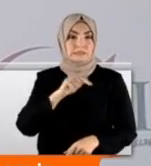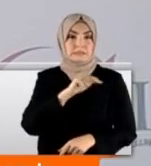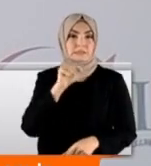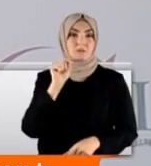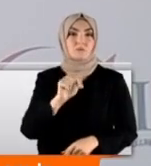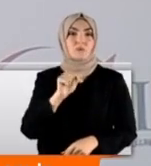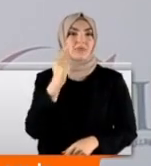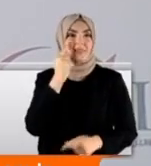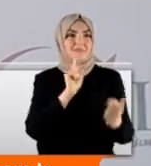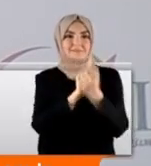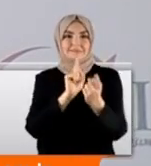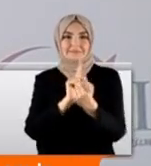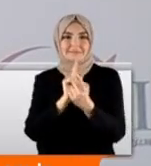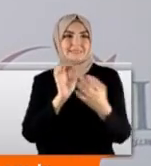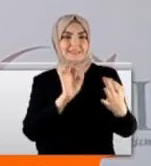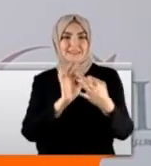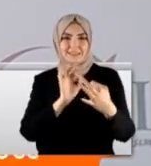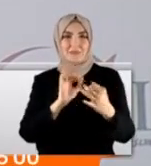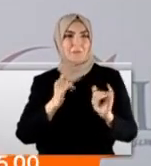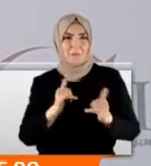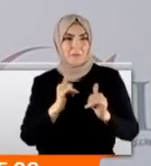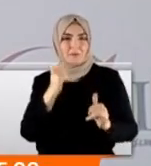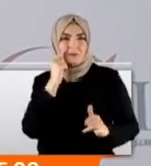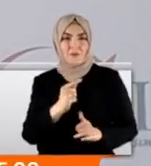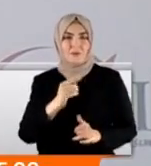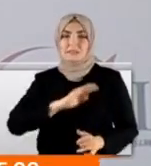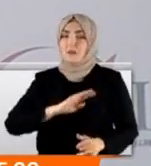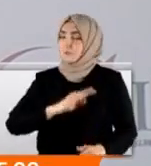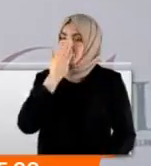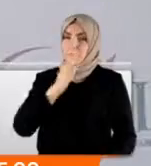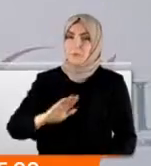oyunlarına artık tahammülümüz kalmamıştır.